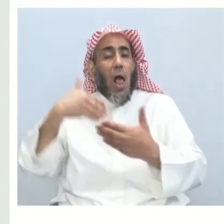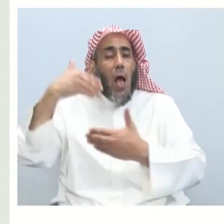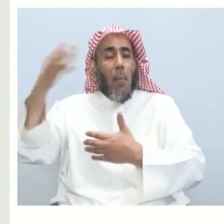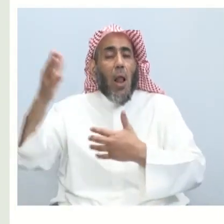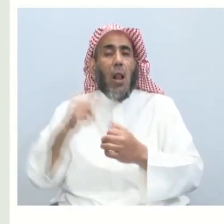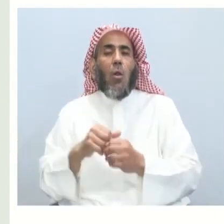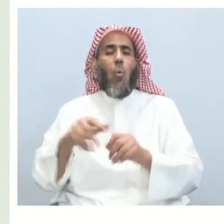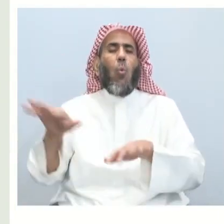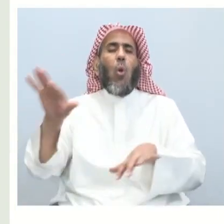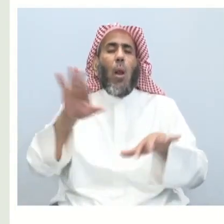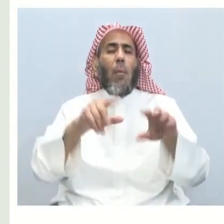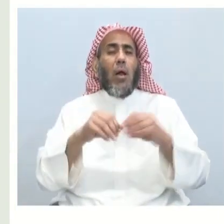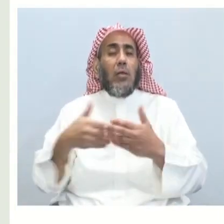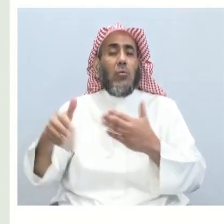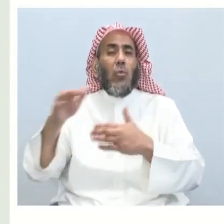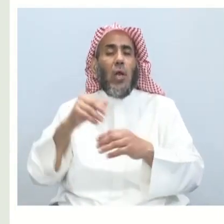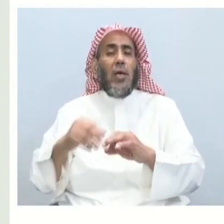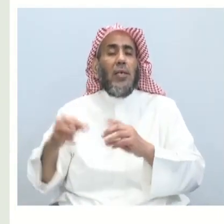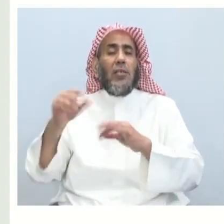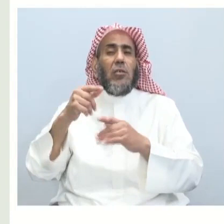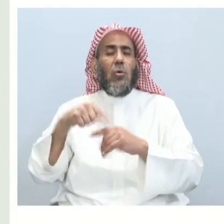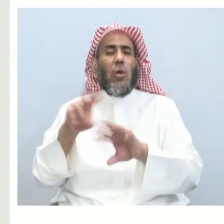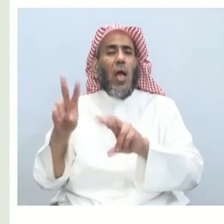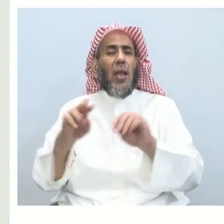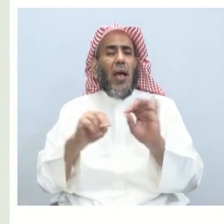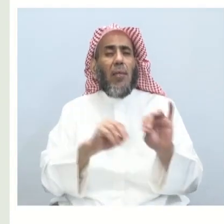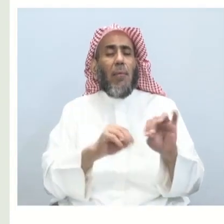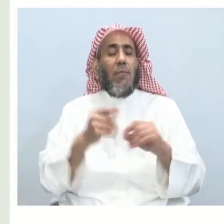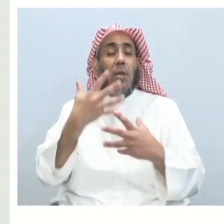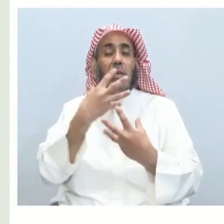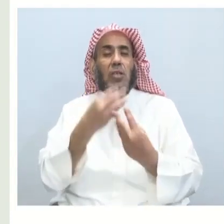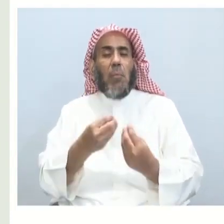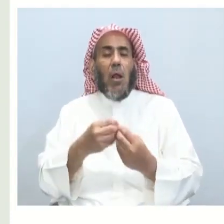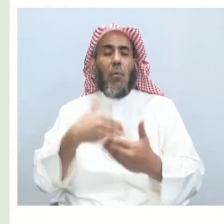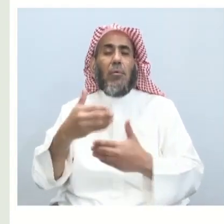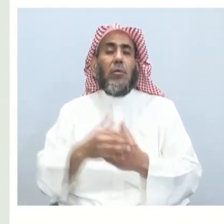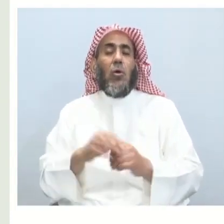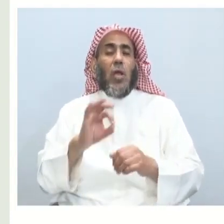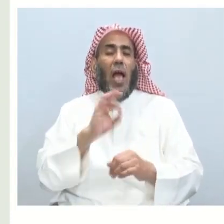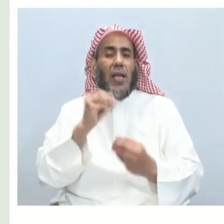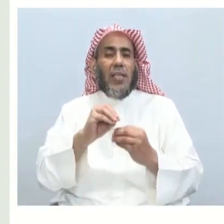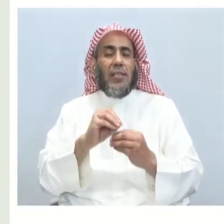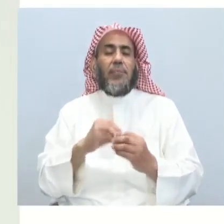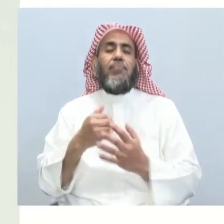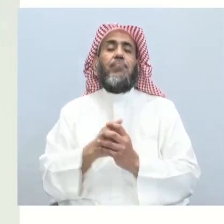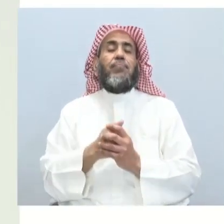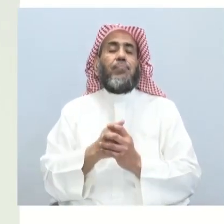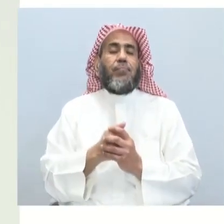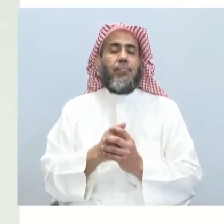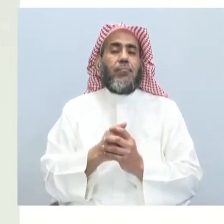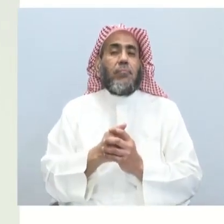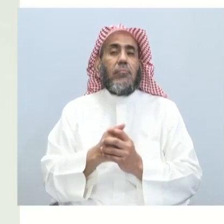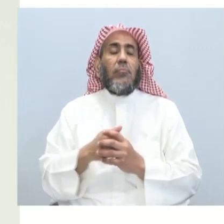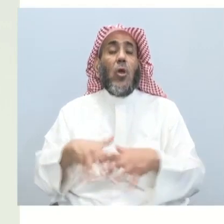وايضا من البحر رؤى ترنو عليها السحر يسبنا وكان هذا في في الجمال وما الى ذلك ويتحدث عن عن ذلك